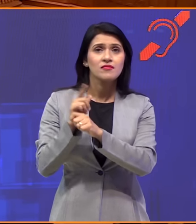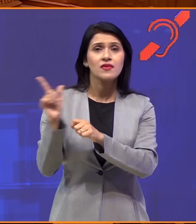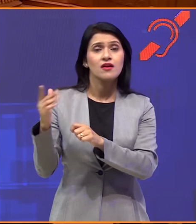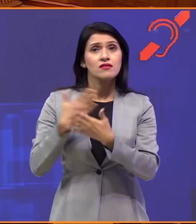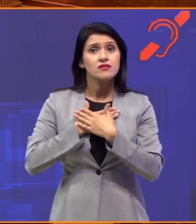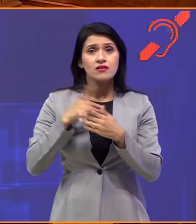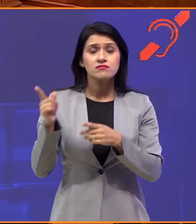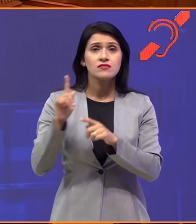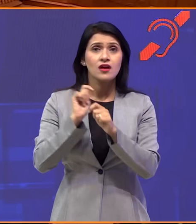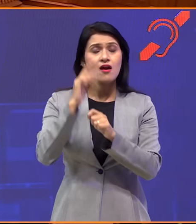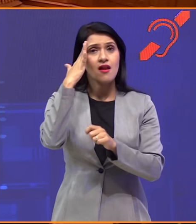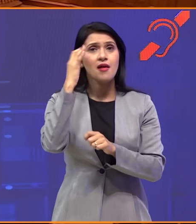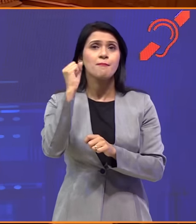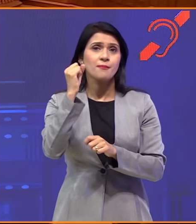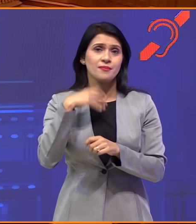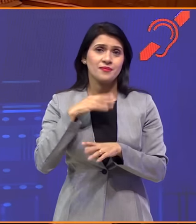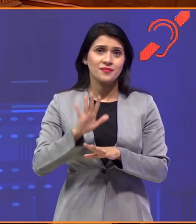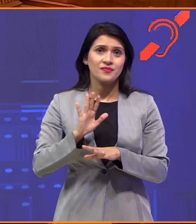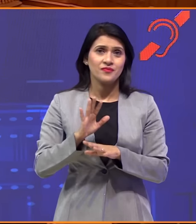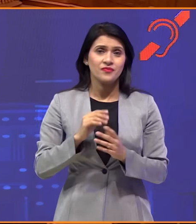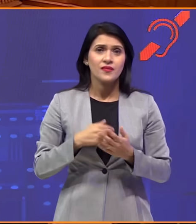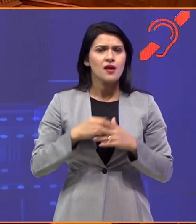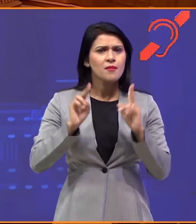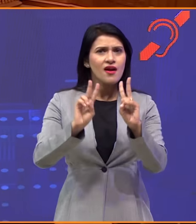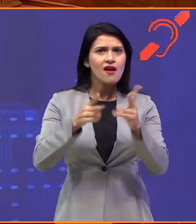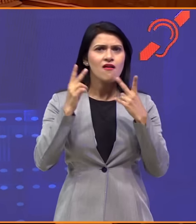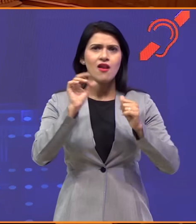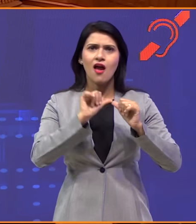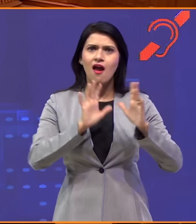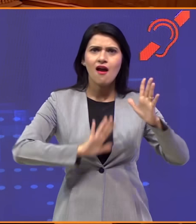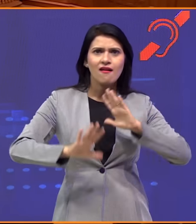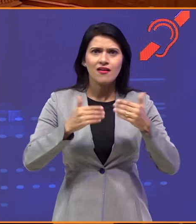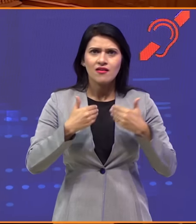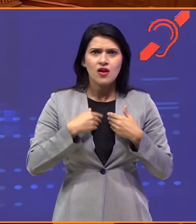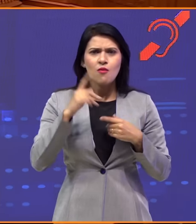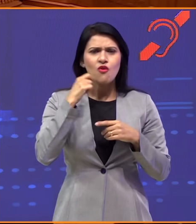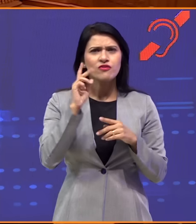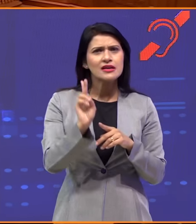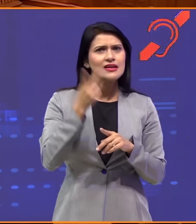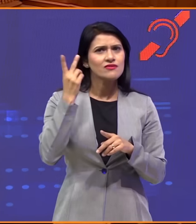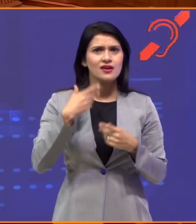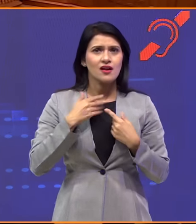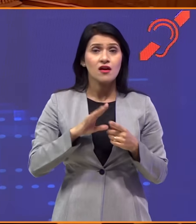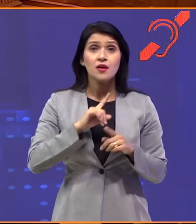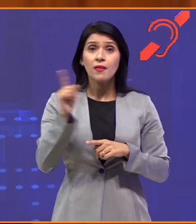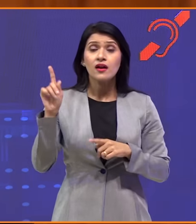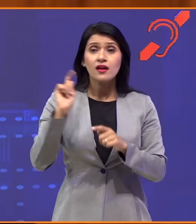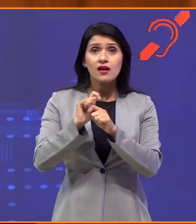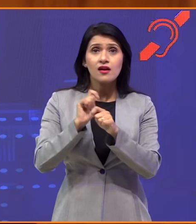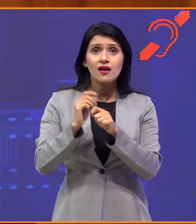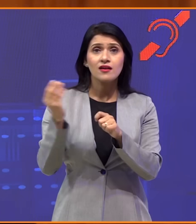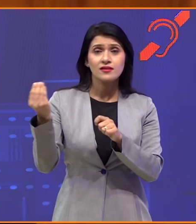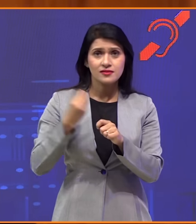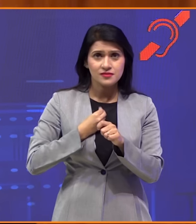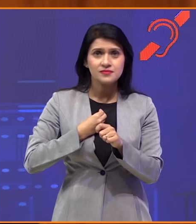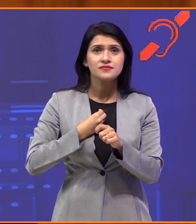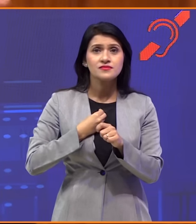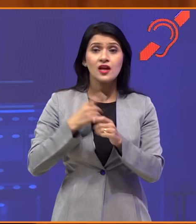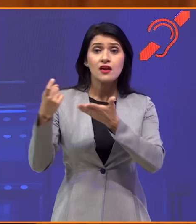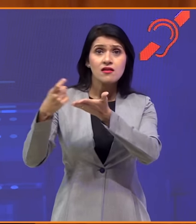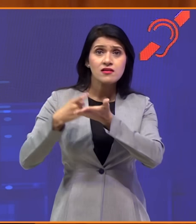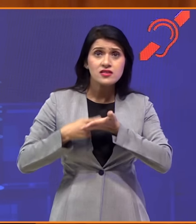इसलिए करता हूं कि मैं एक अलग तरीके का एक्टर था अलग तरीके की फिल्में करता था लेकिन जिस तरह का